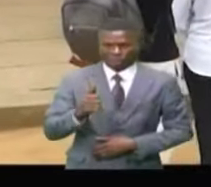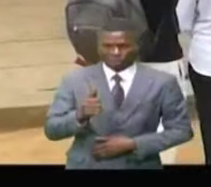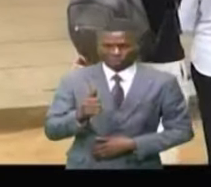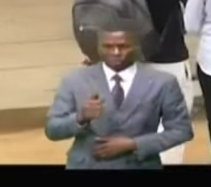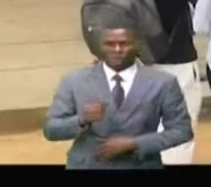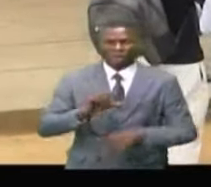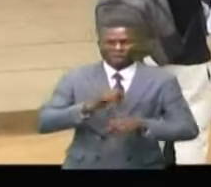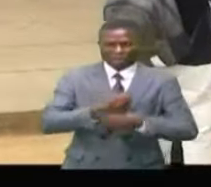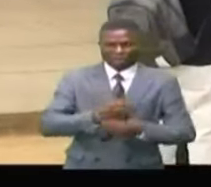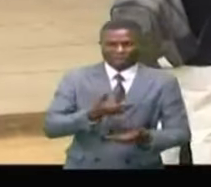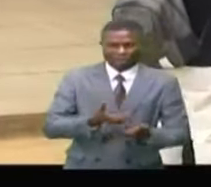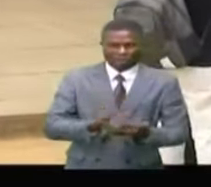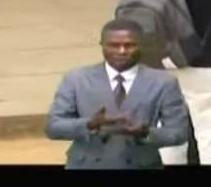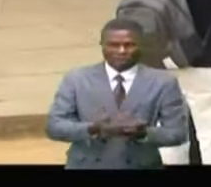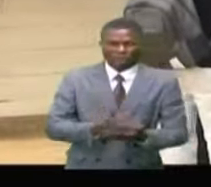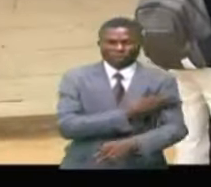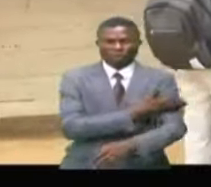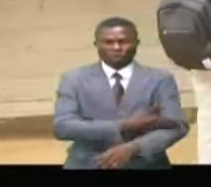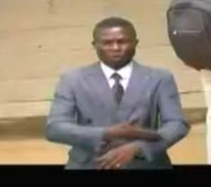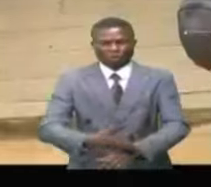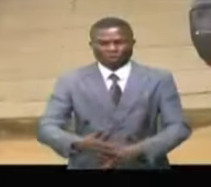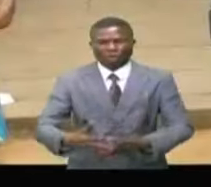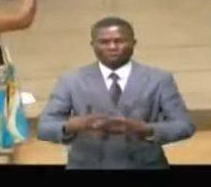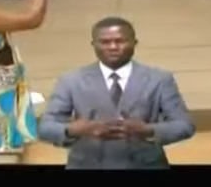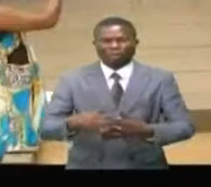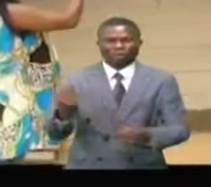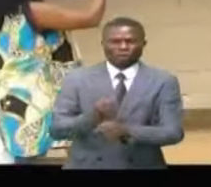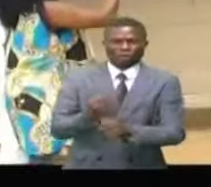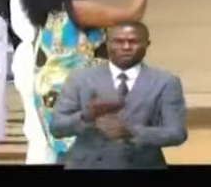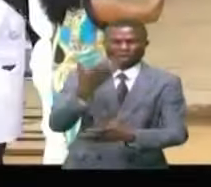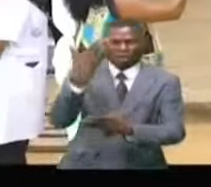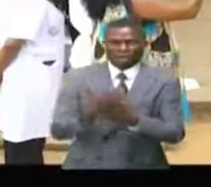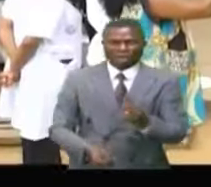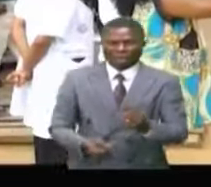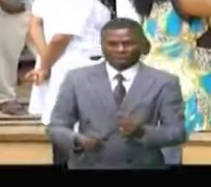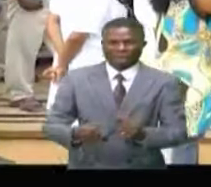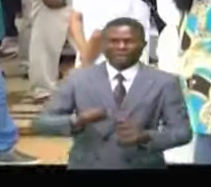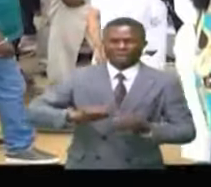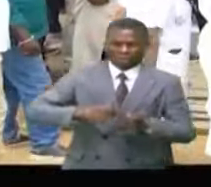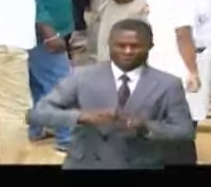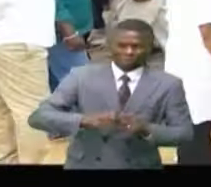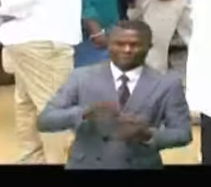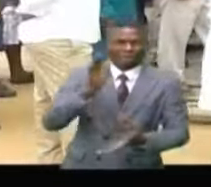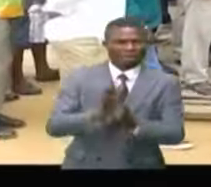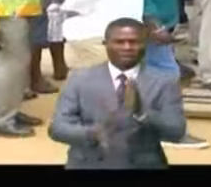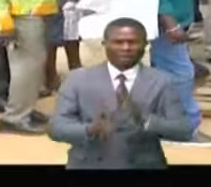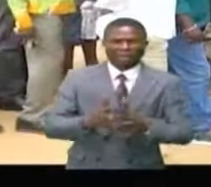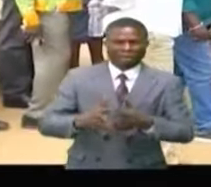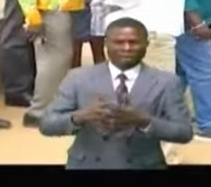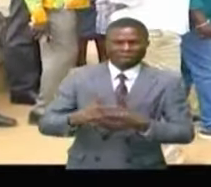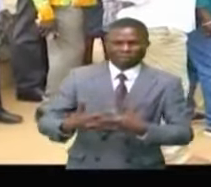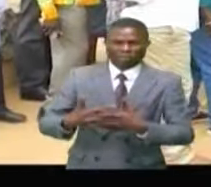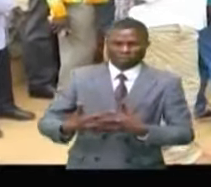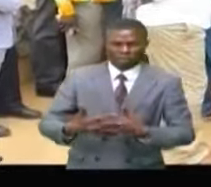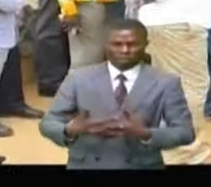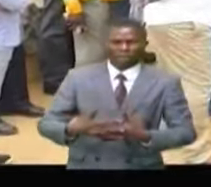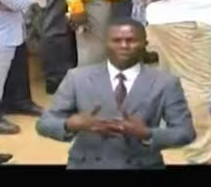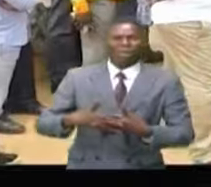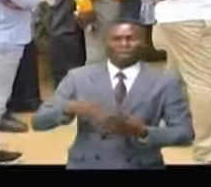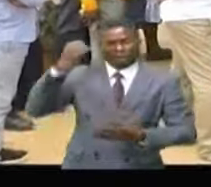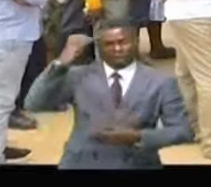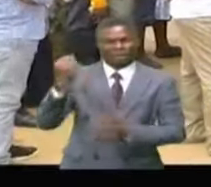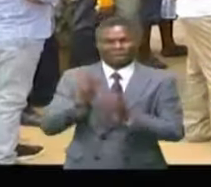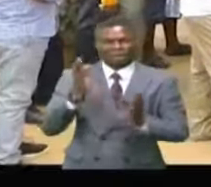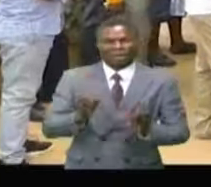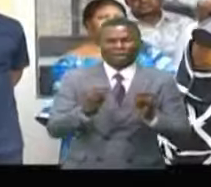entraînerait notamment la dégradation des outils de travail, l'absence de l'entretien et réparation des machines, selon ces agents réunis